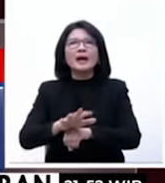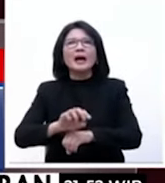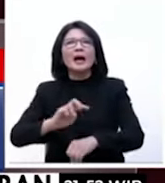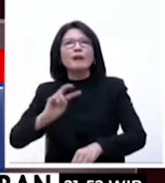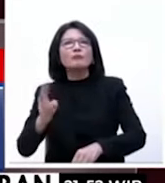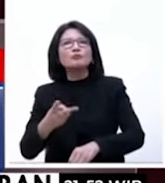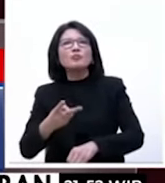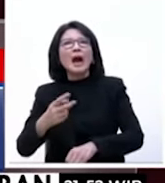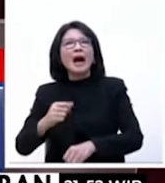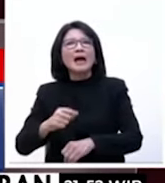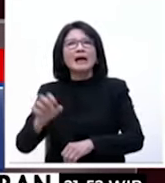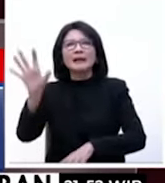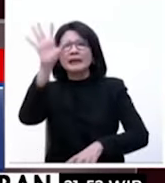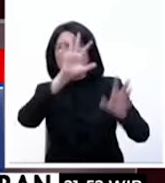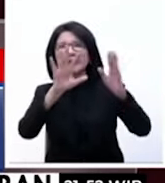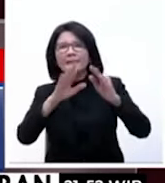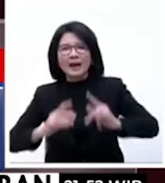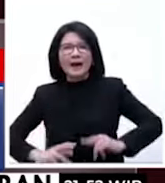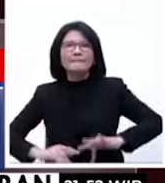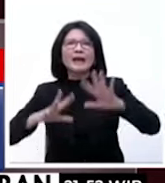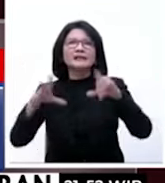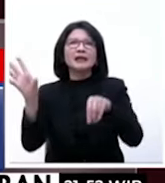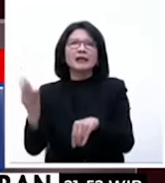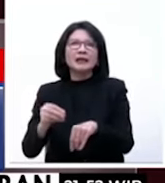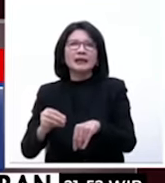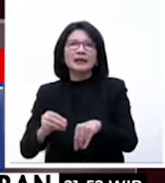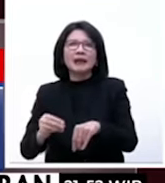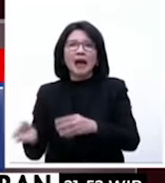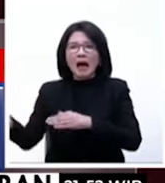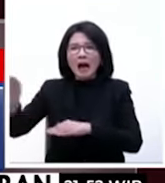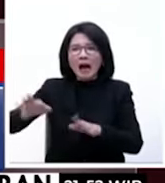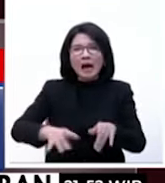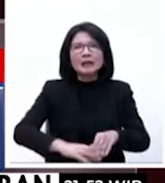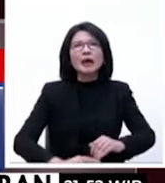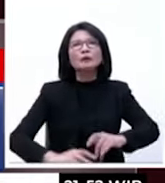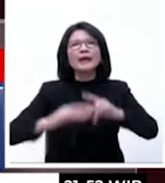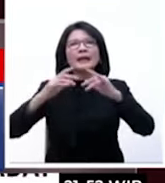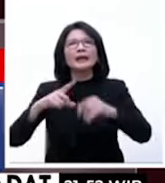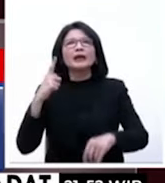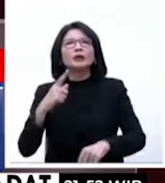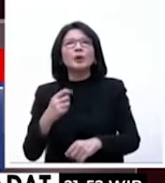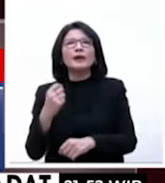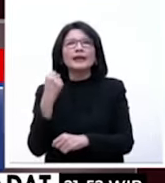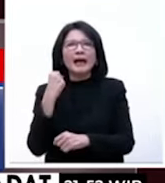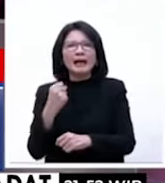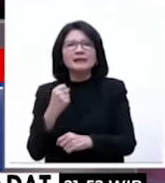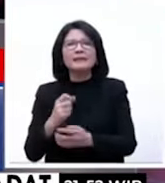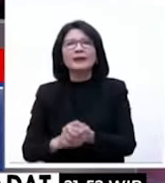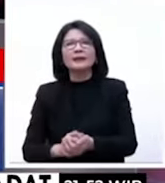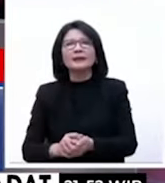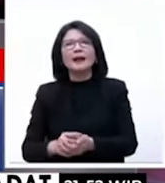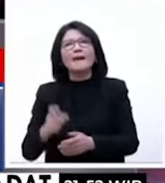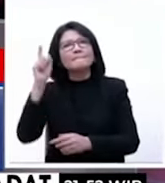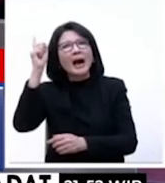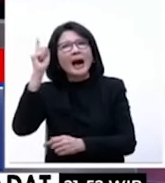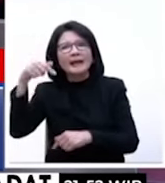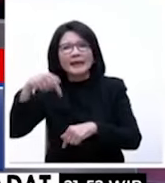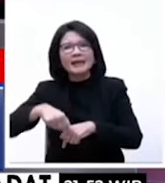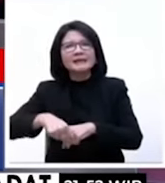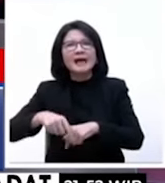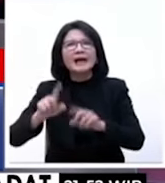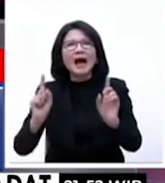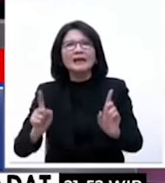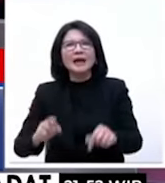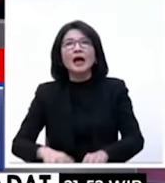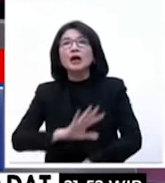ini semakin nyata banjir kekeringan kenaikan air laut ini adalah ancaman nyata dan sudah di depan mata